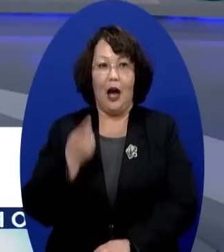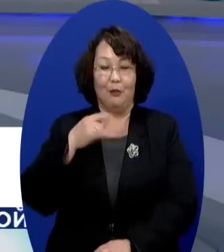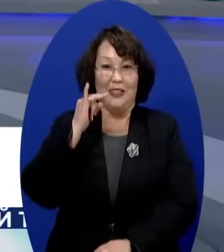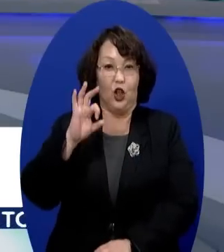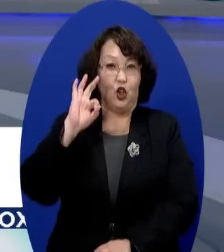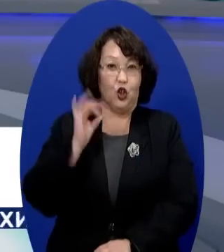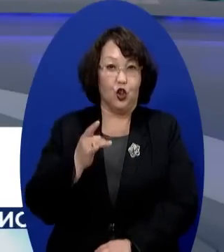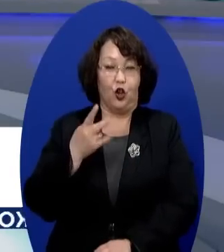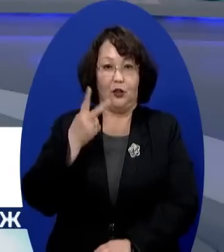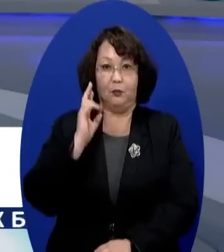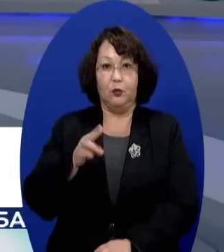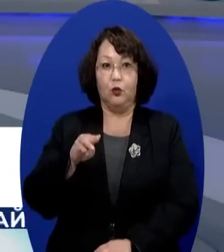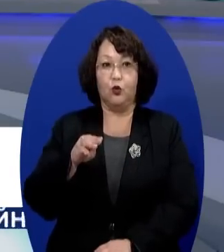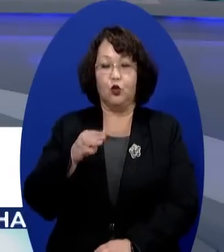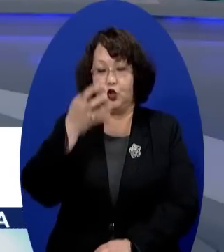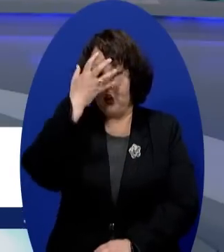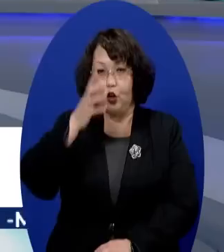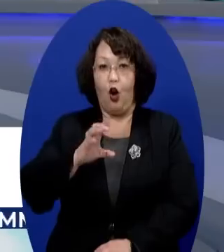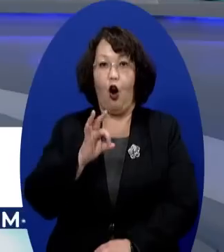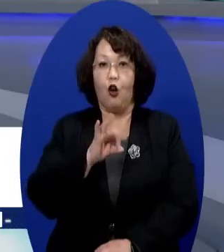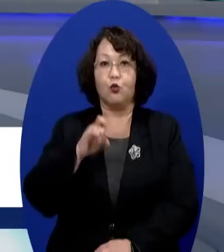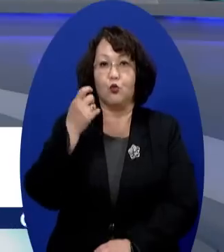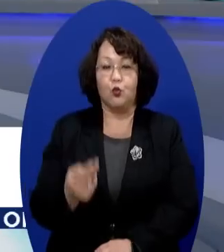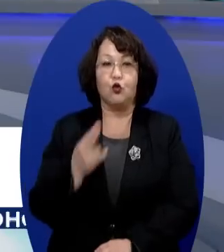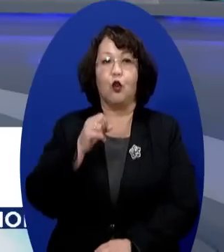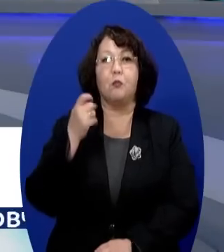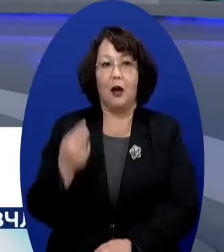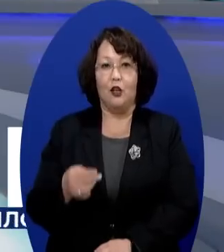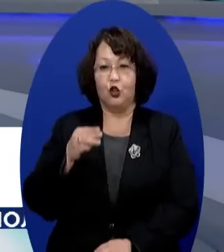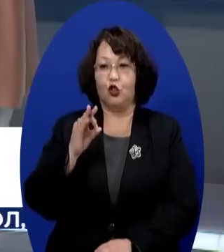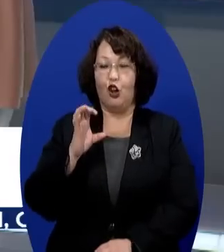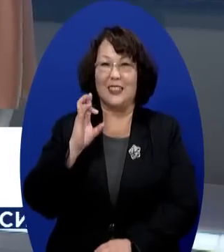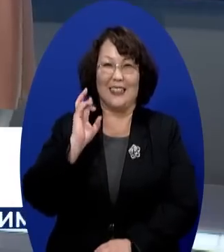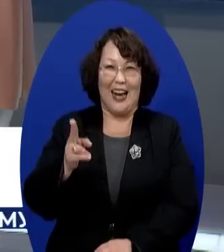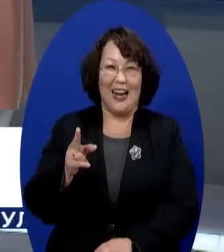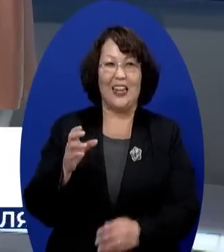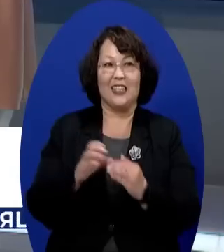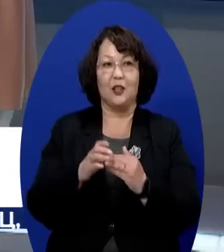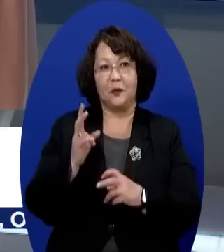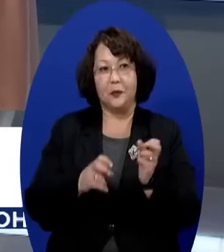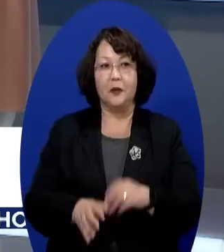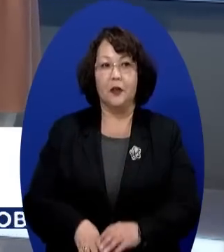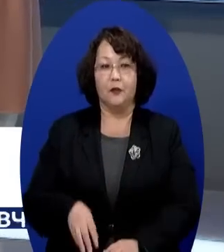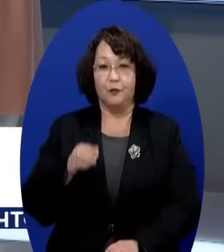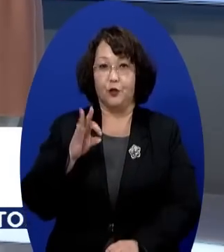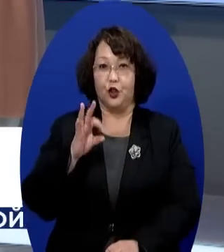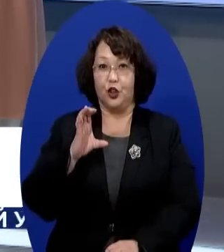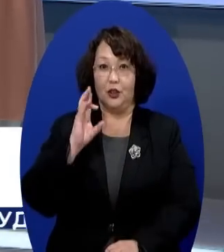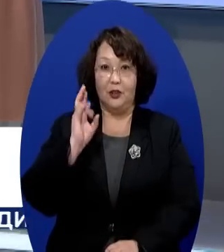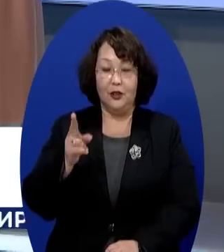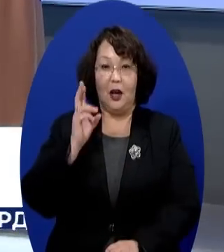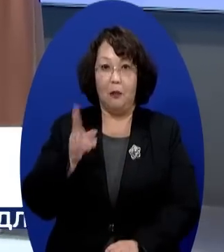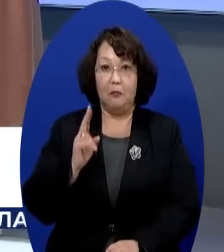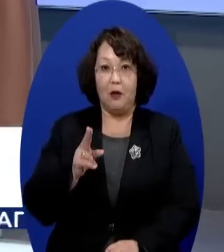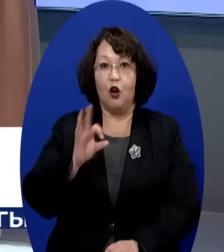компани байгаа. Төрийн орон сууцны корпорац Эрдэнэс 5 толгой гэдэг. За Тоскын жишээг тайлбарлах юм бол илүү ойлгомжтой болох бах. Төрийн орон сууцны корпорац дээр